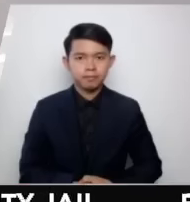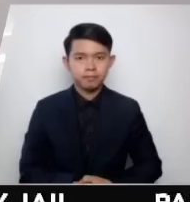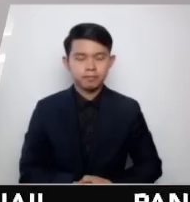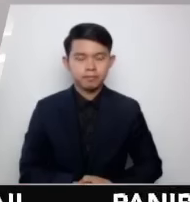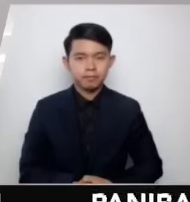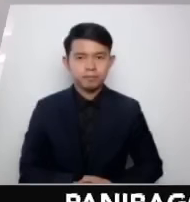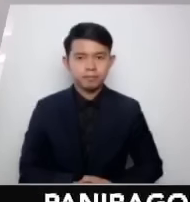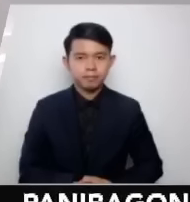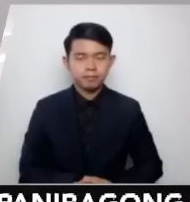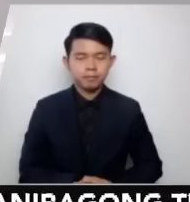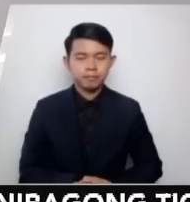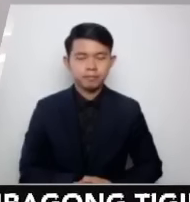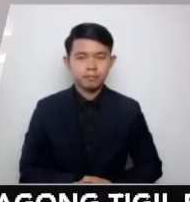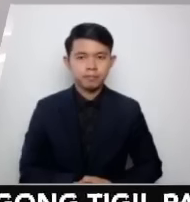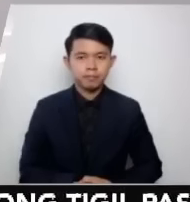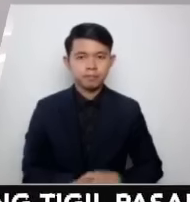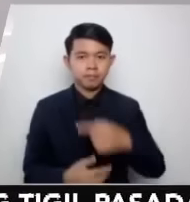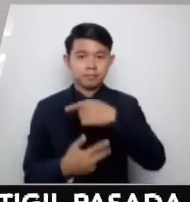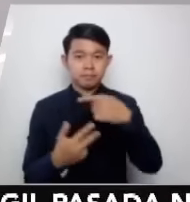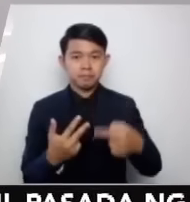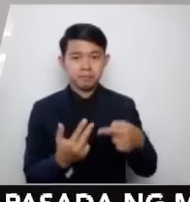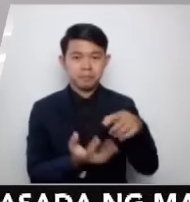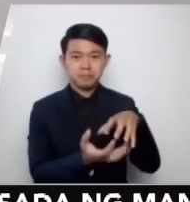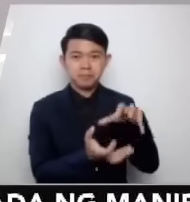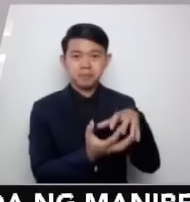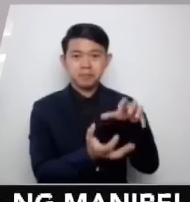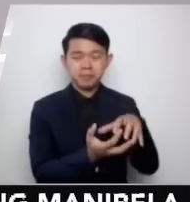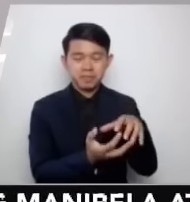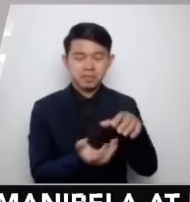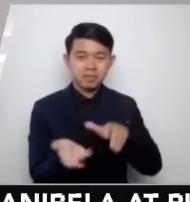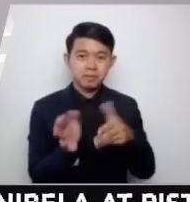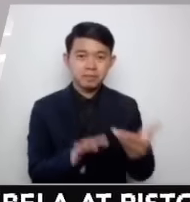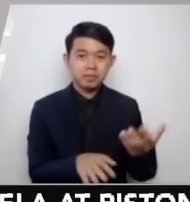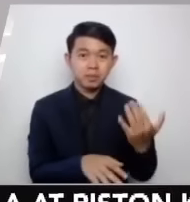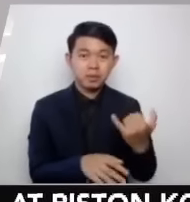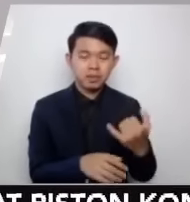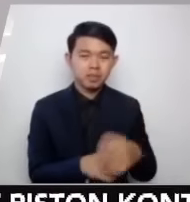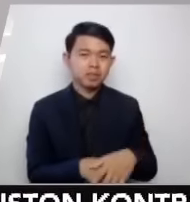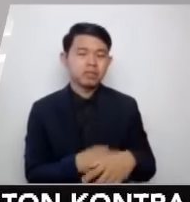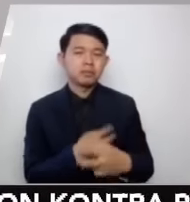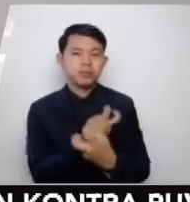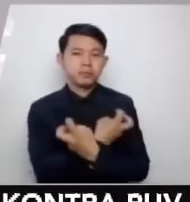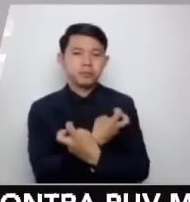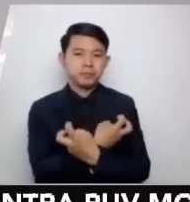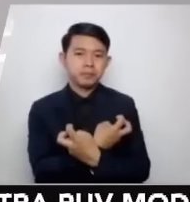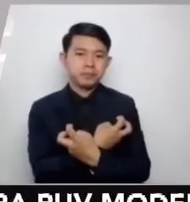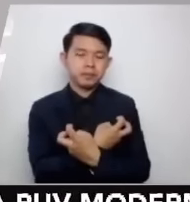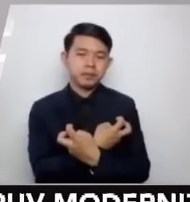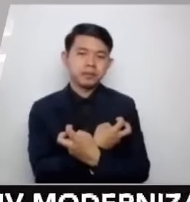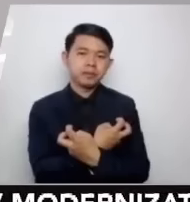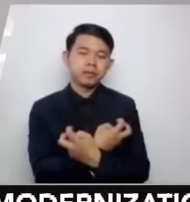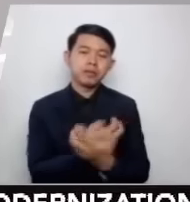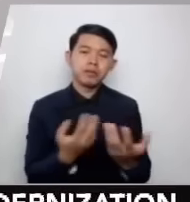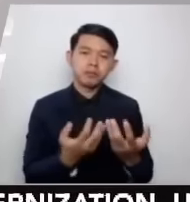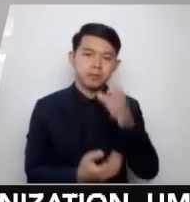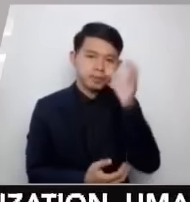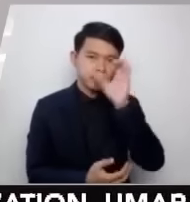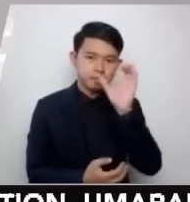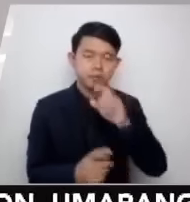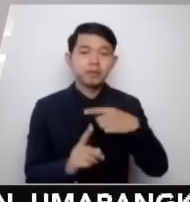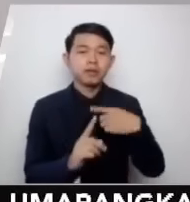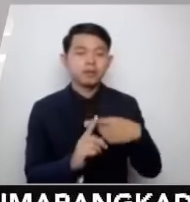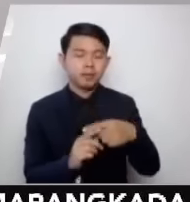Tatlong aso ang nasawi matapos umanong lasunin sa Talisay City dito sa Cebu. Sa General Santos City naman, sa pool sa CCTV,